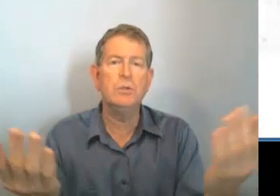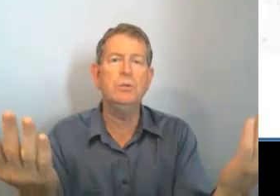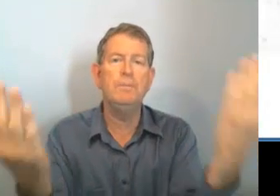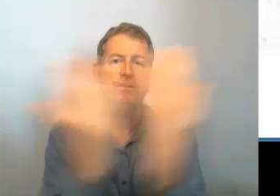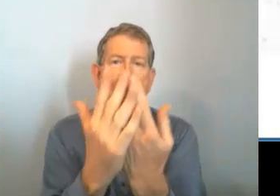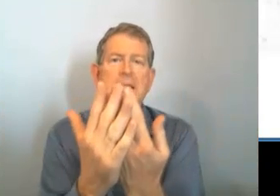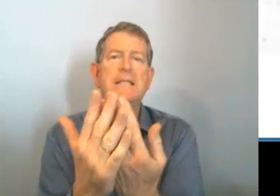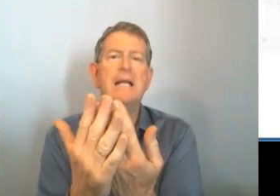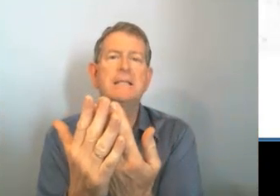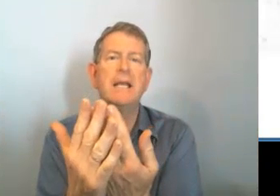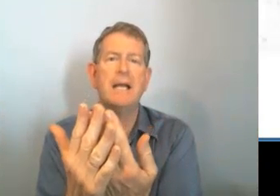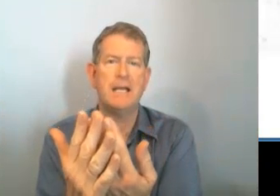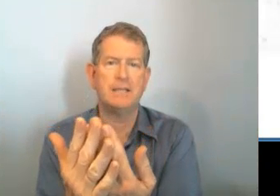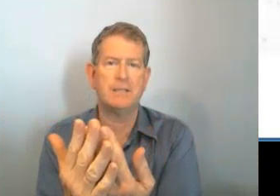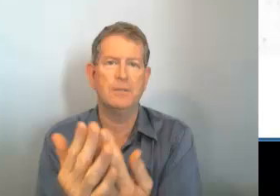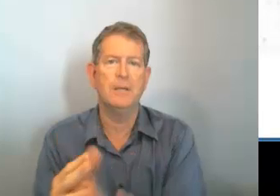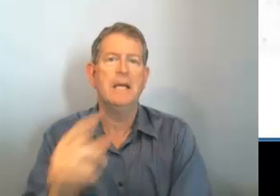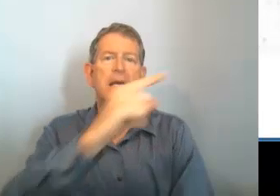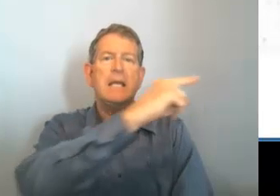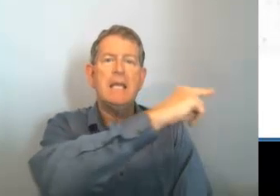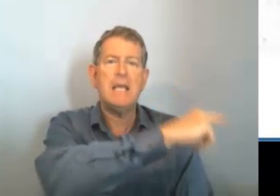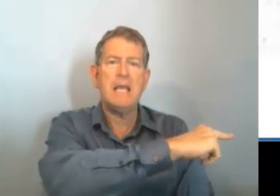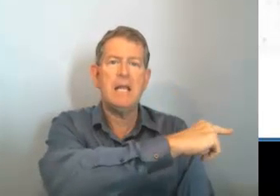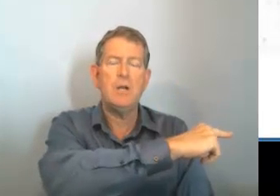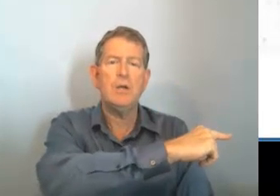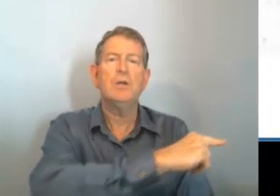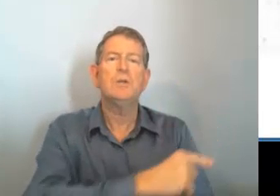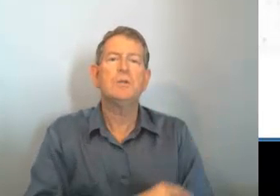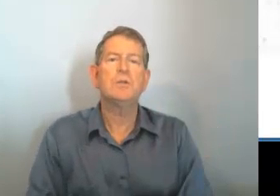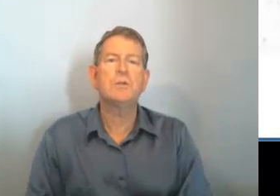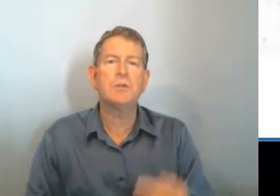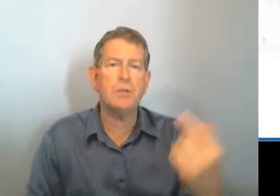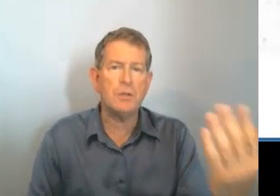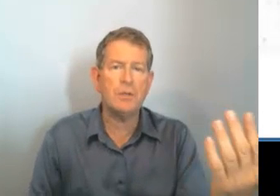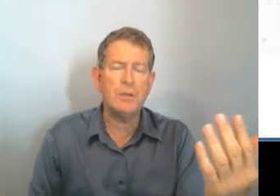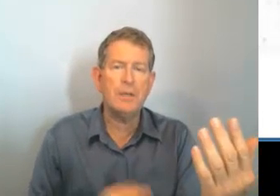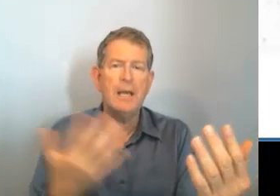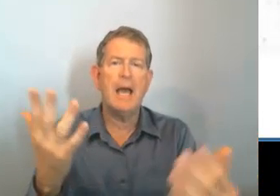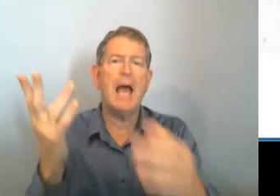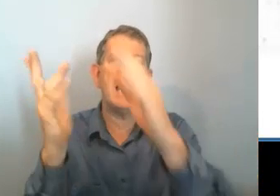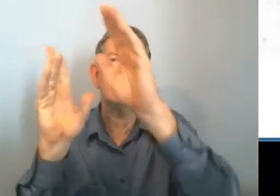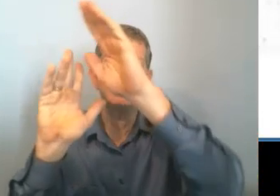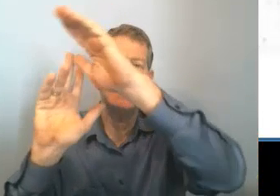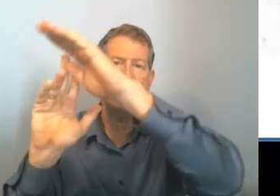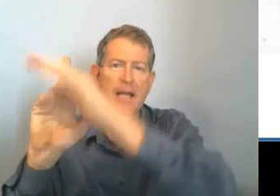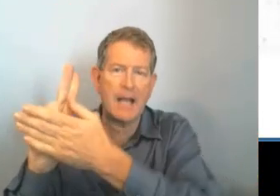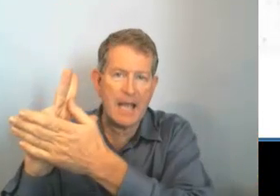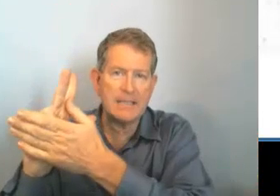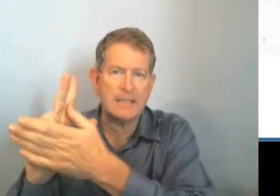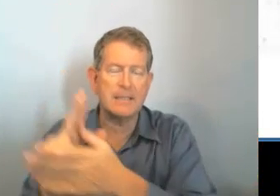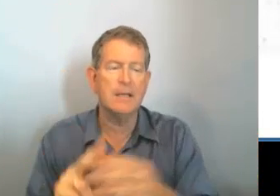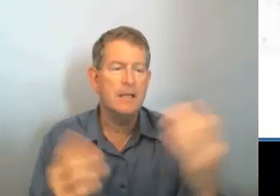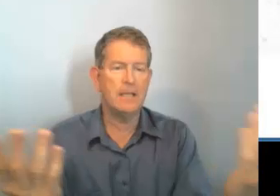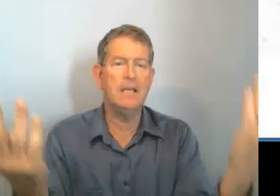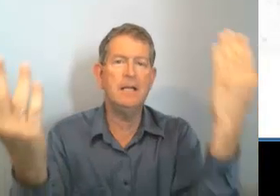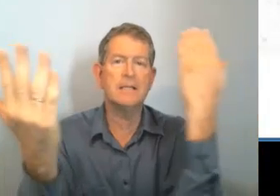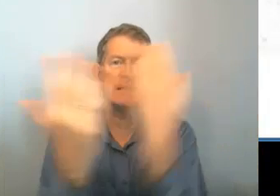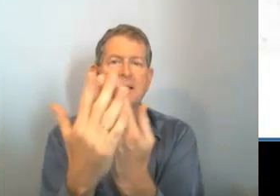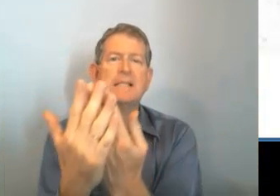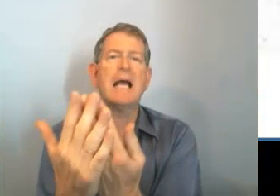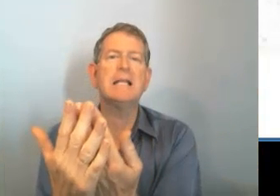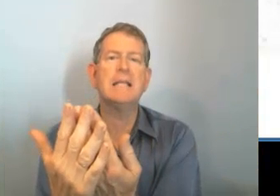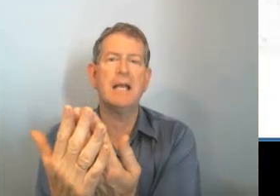c'est tu t'intéresses. Il se intéresse.